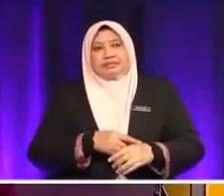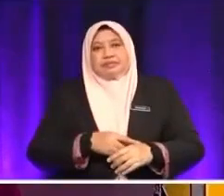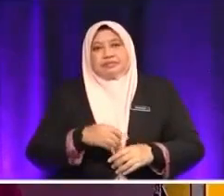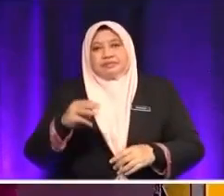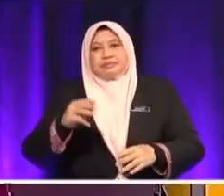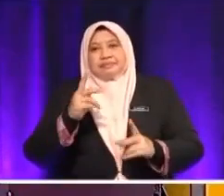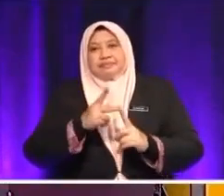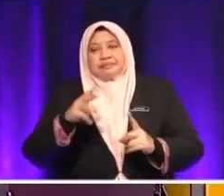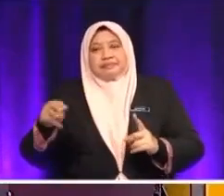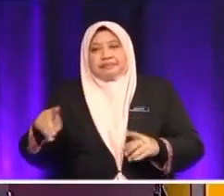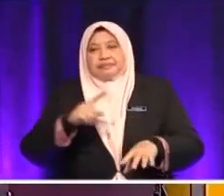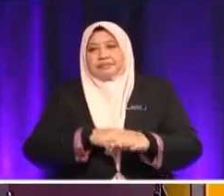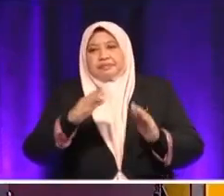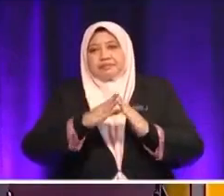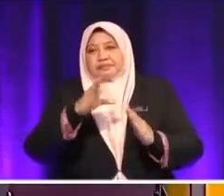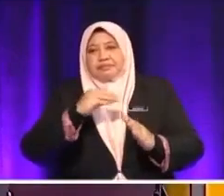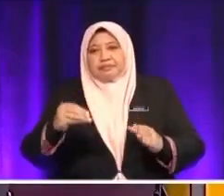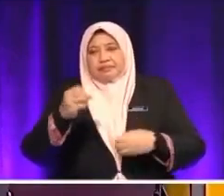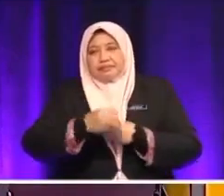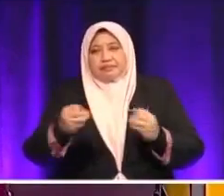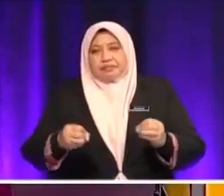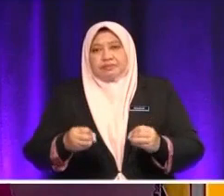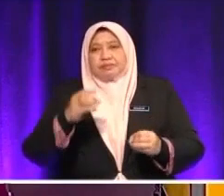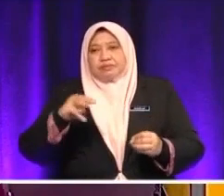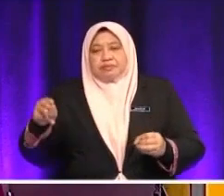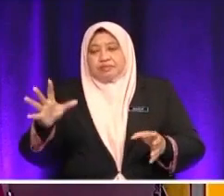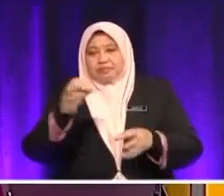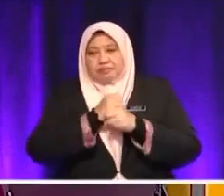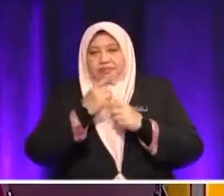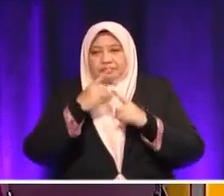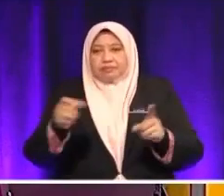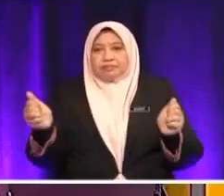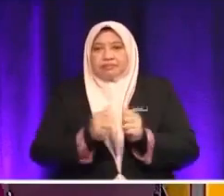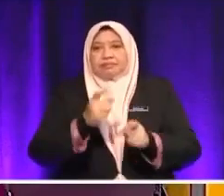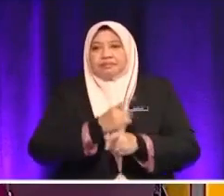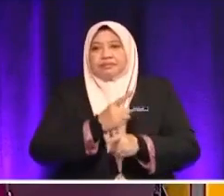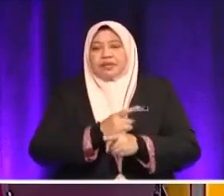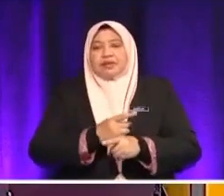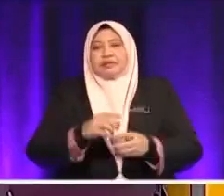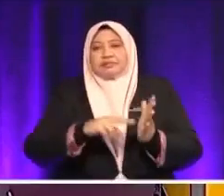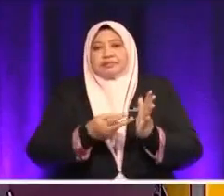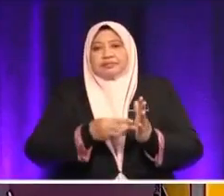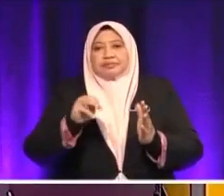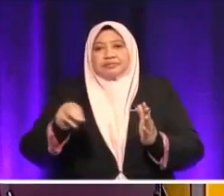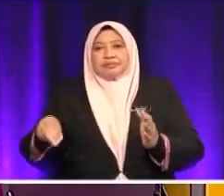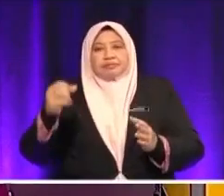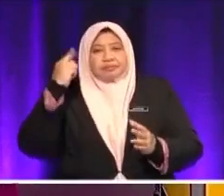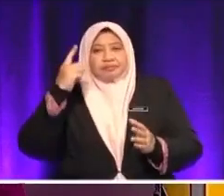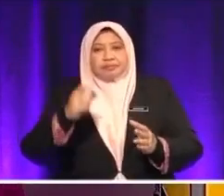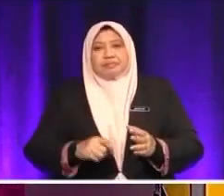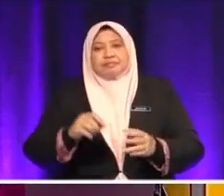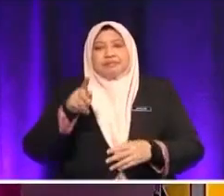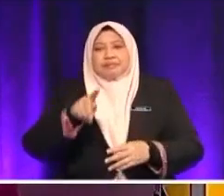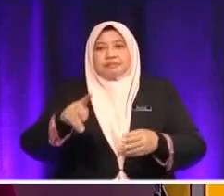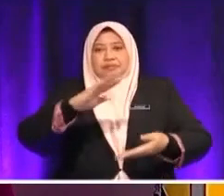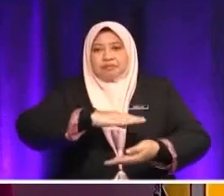di rumah Bila murid dan dapat menjawab dengan tepat ini Hanin maksudnya murid sudah memahami tentang Vlog kotak kalau